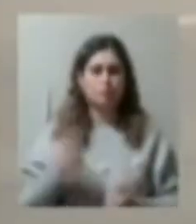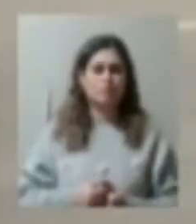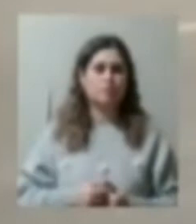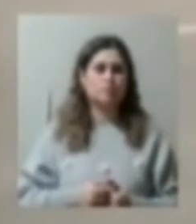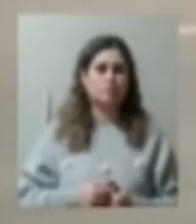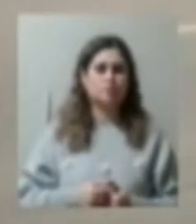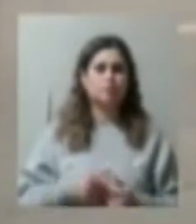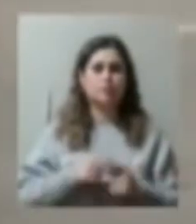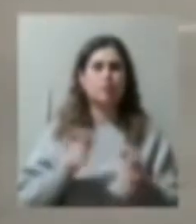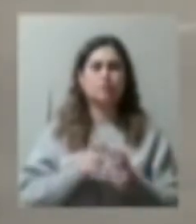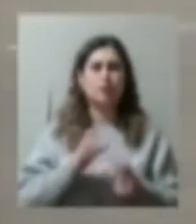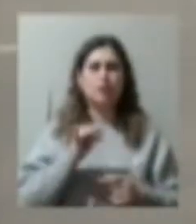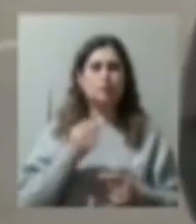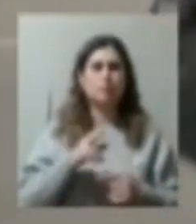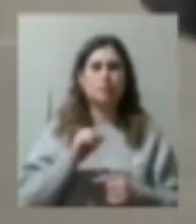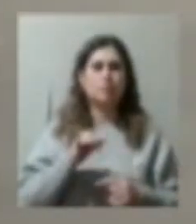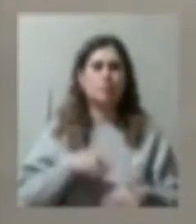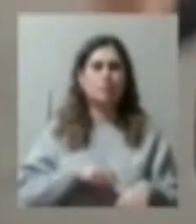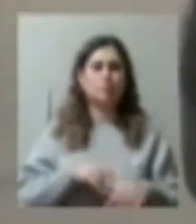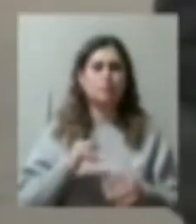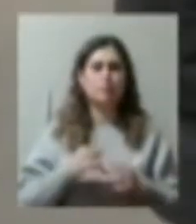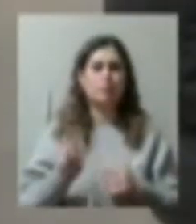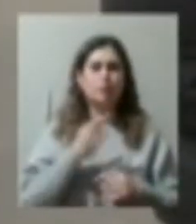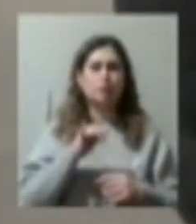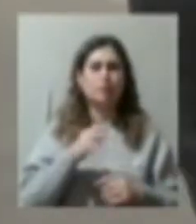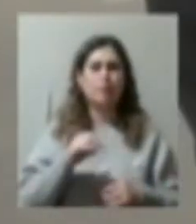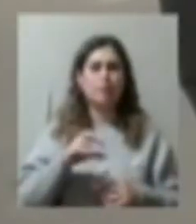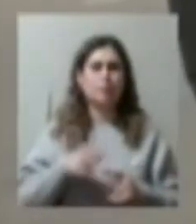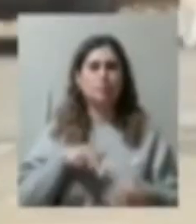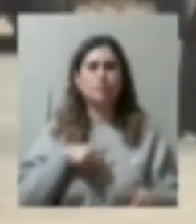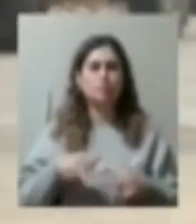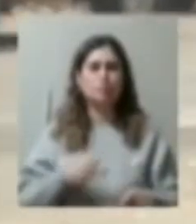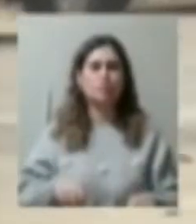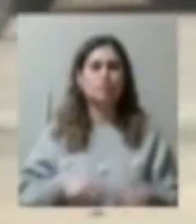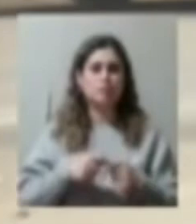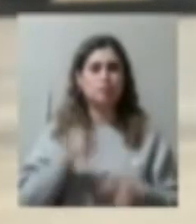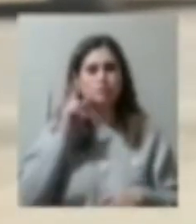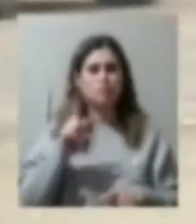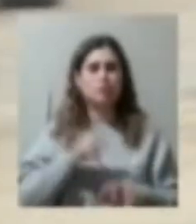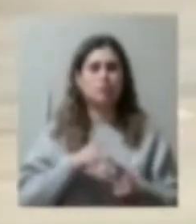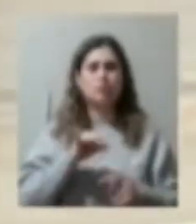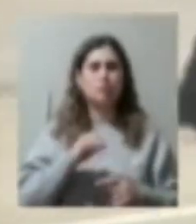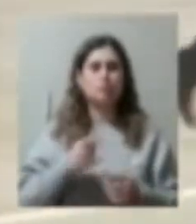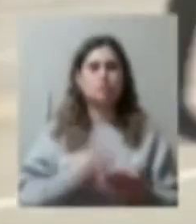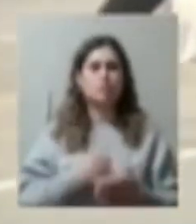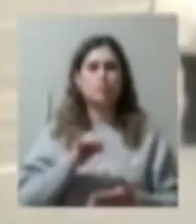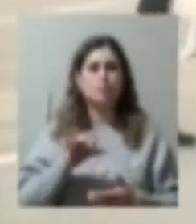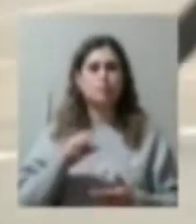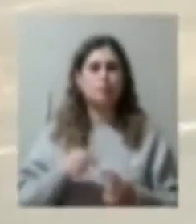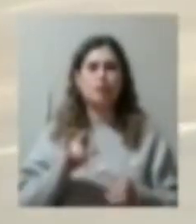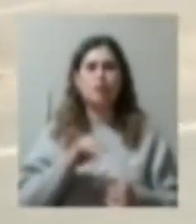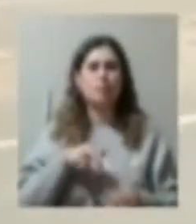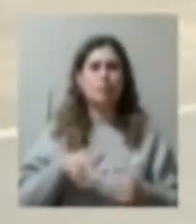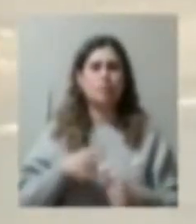нет. За словами речниці патрульної поліції в області Олени Вахтель, пішоходи-порушники знають, що наражають себе на небезпеку, але пройти